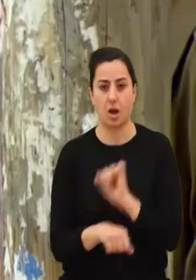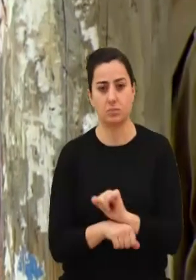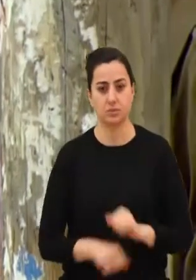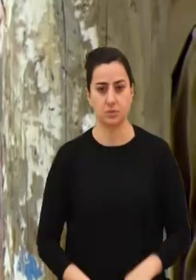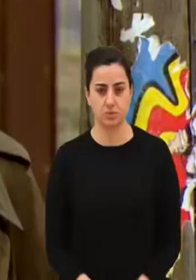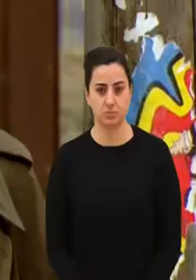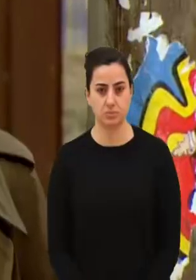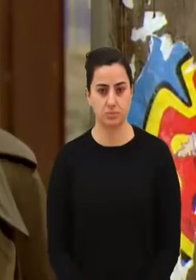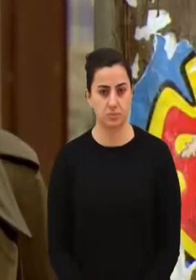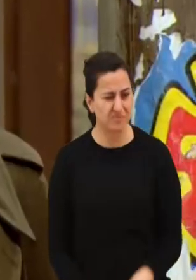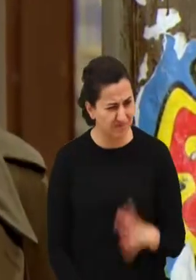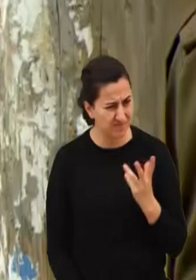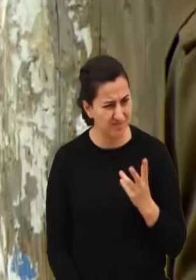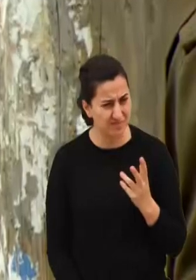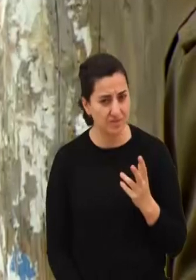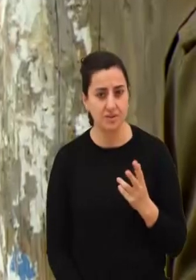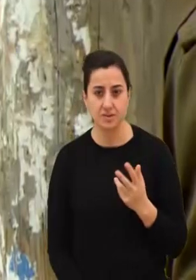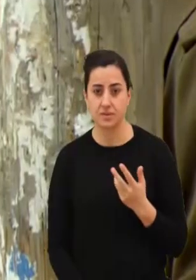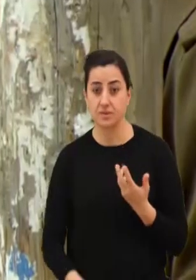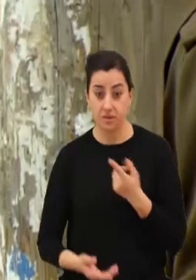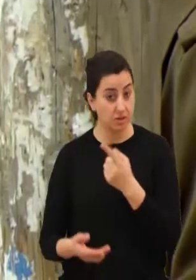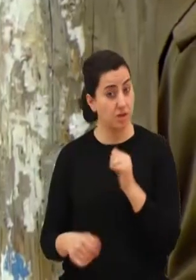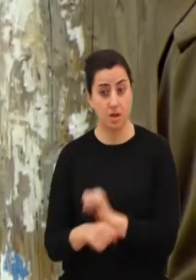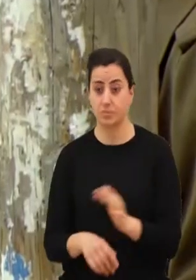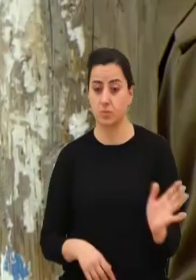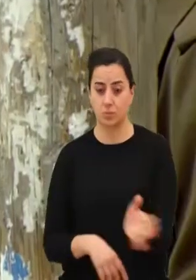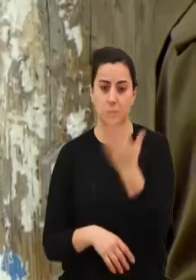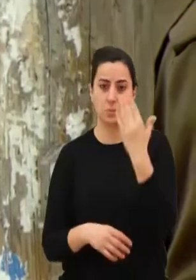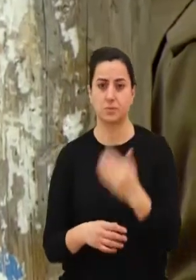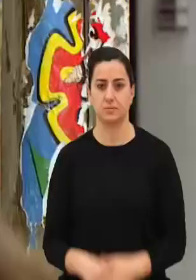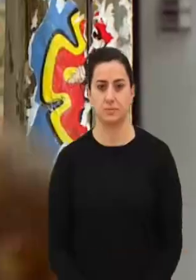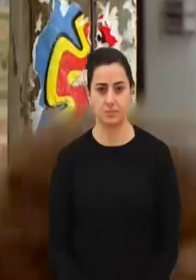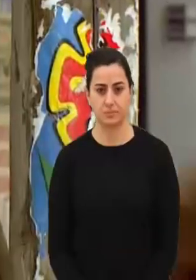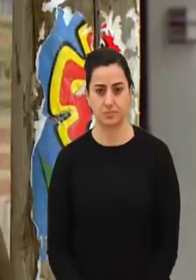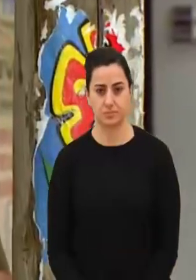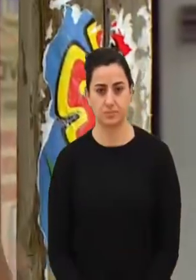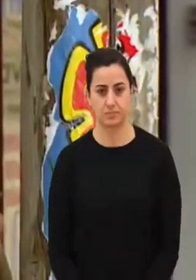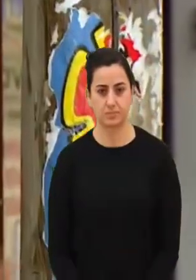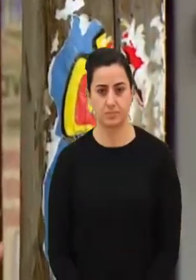içeriye tıkarlar seni. He? Dıngıla fıs diyelim, içeri atarlar böyle, yuvarlar, gönderirler seni.